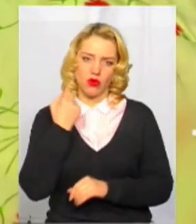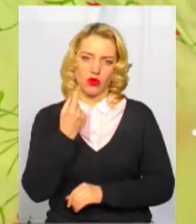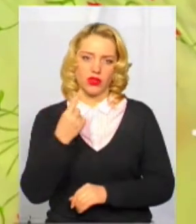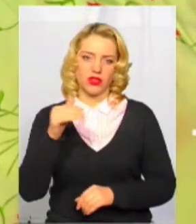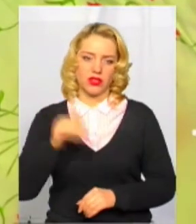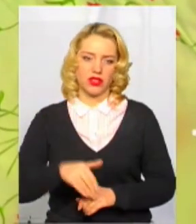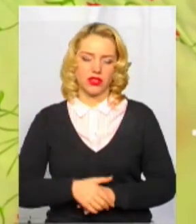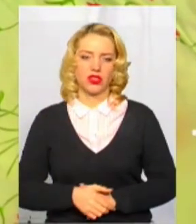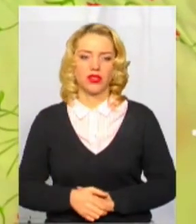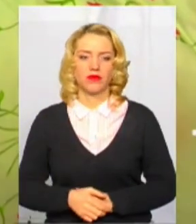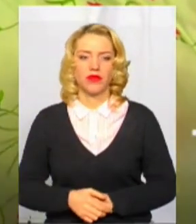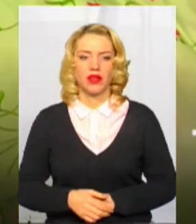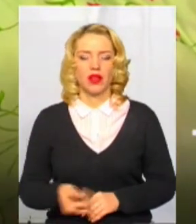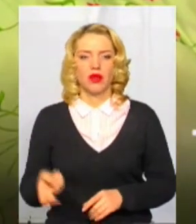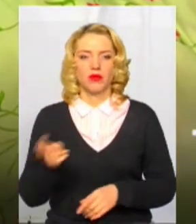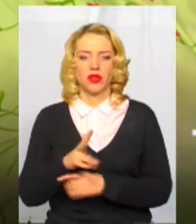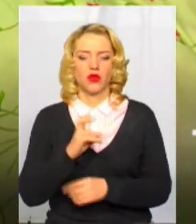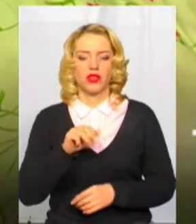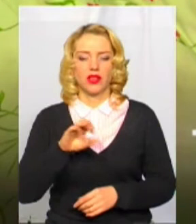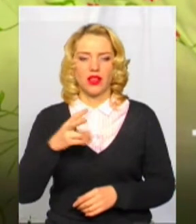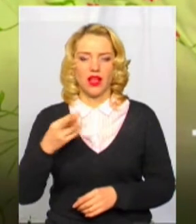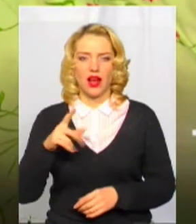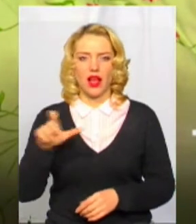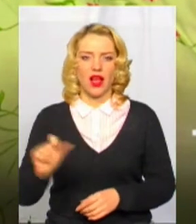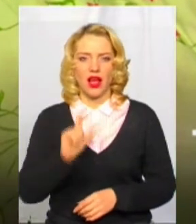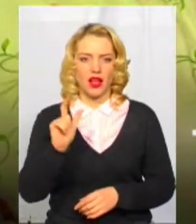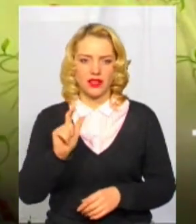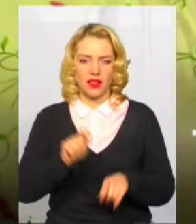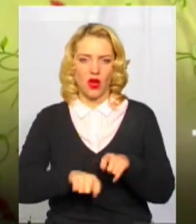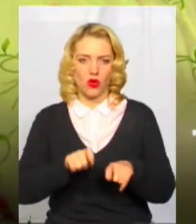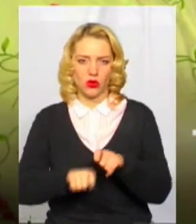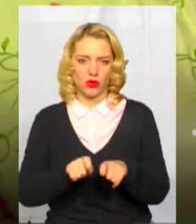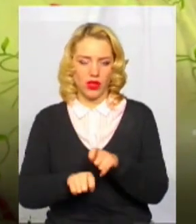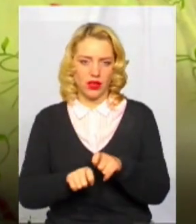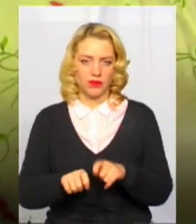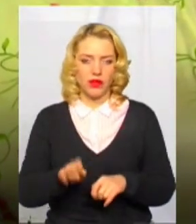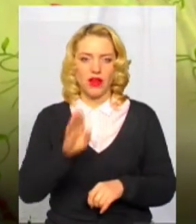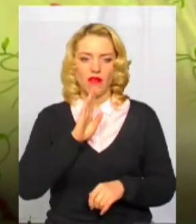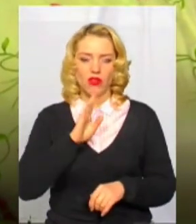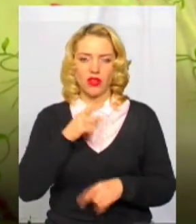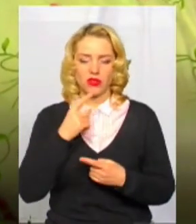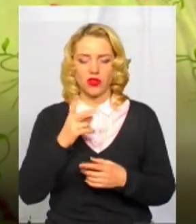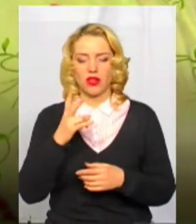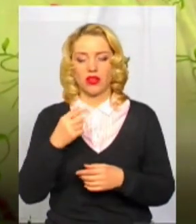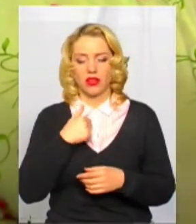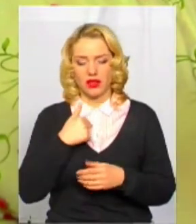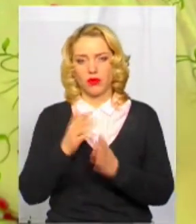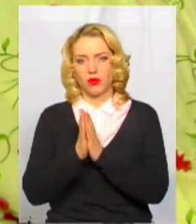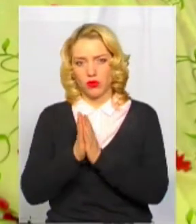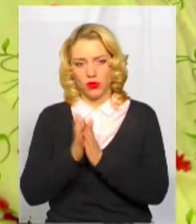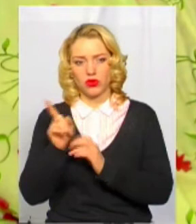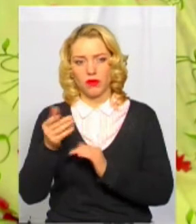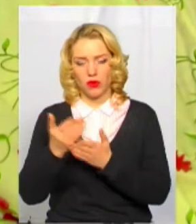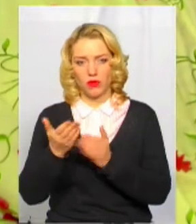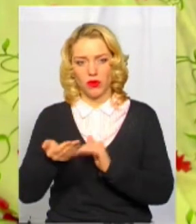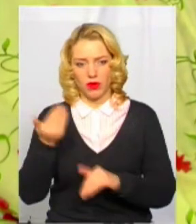тисяч. Тут приходить Наталя, яка по газу від цієї контролер. Якова Наталочка, я тебе попрошу, в тебе ж є попереднє? Вона